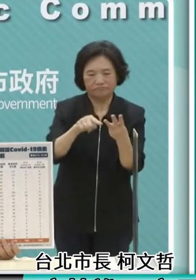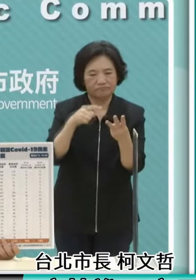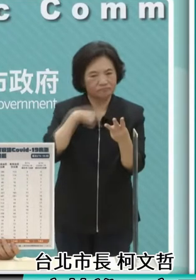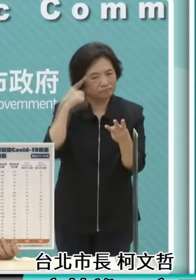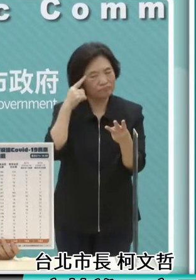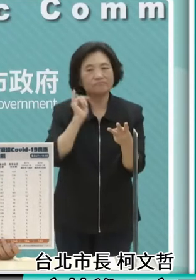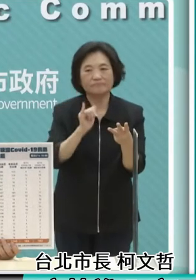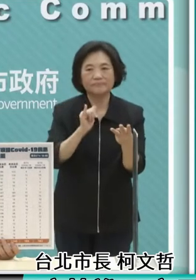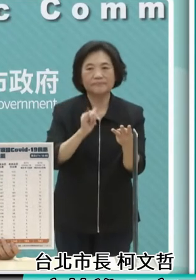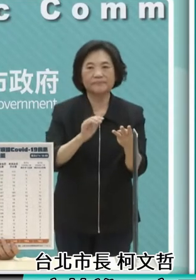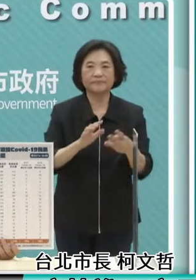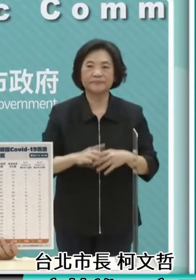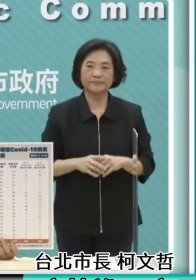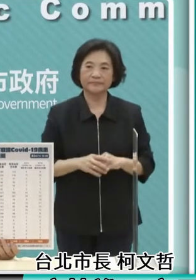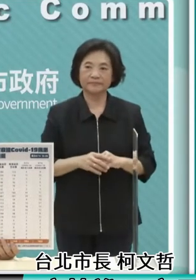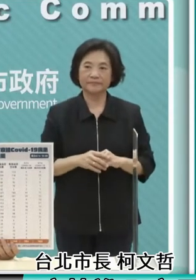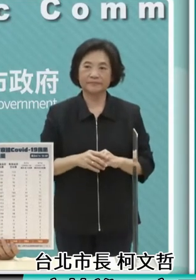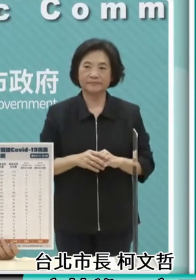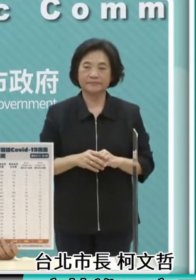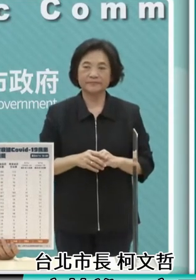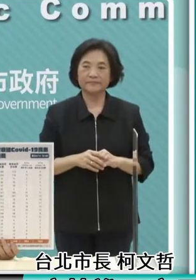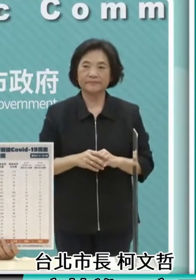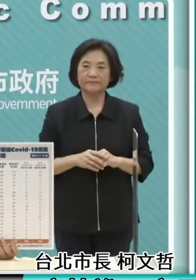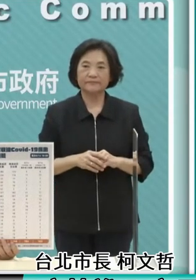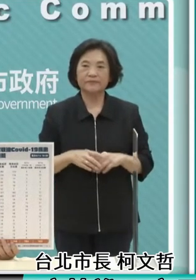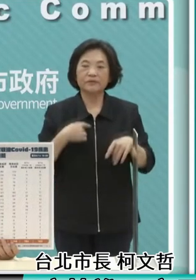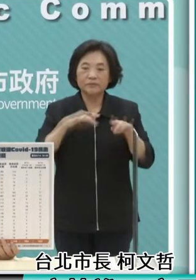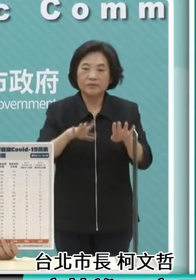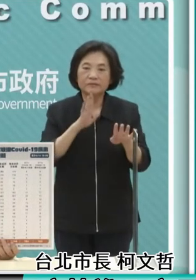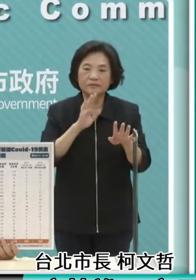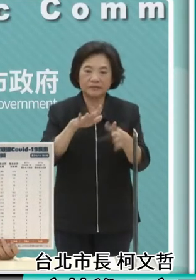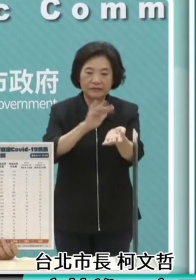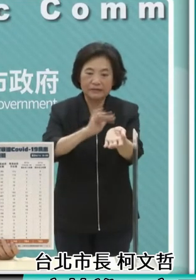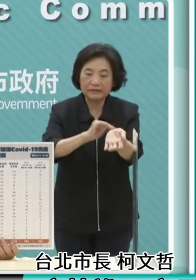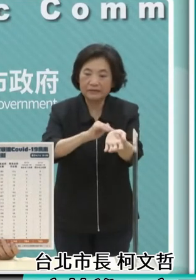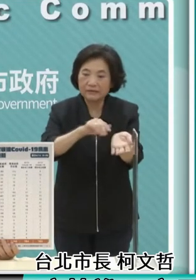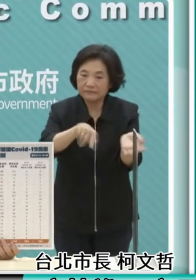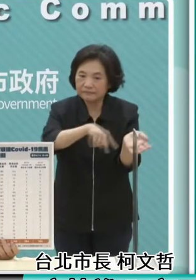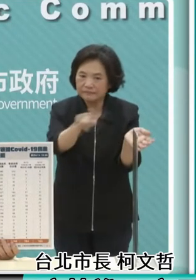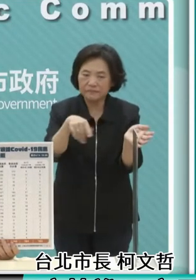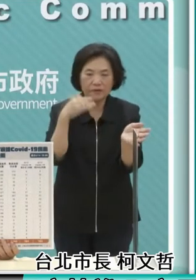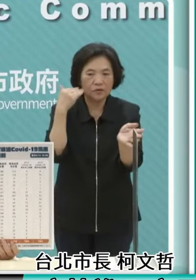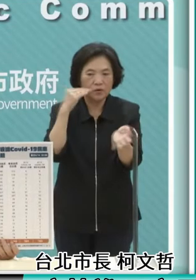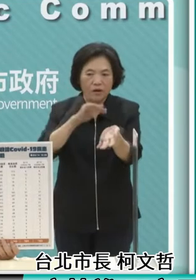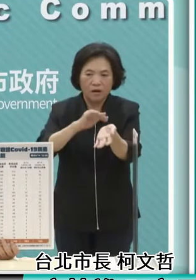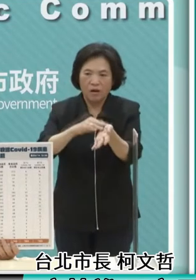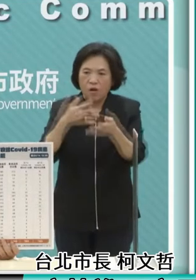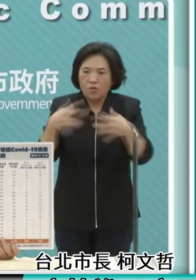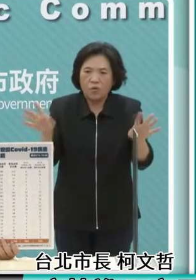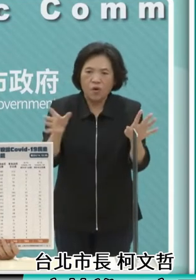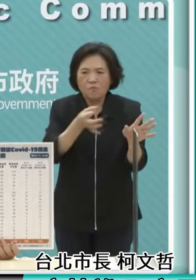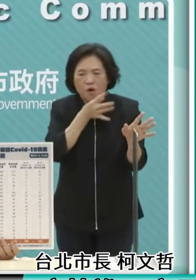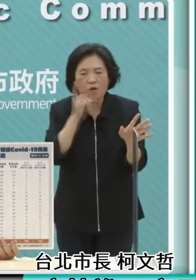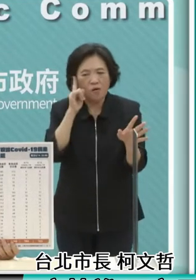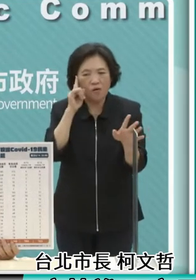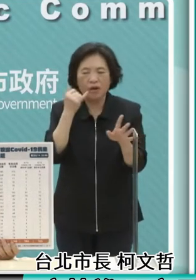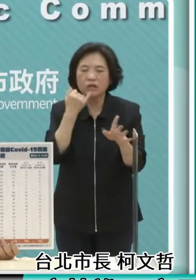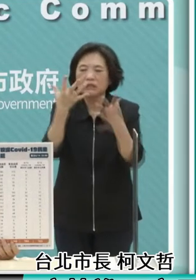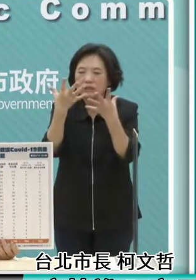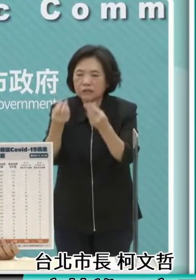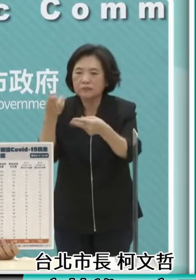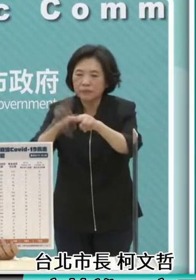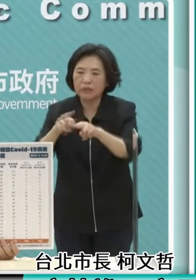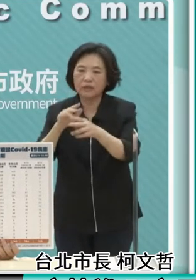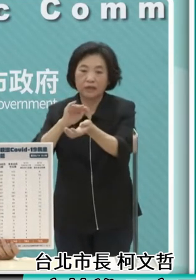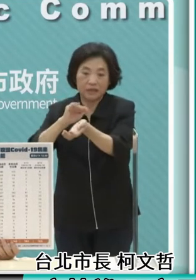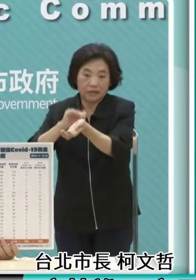的，那所以我们会把一些那个医疗量能比较 过多的地方会删掉一些，也让这个医疗人